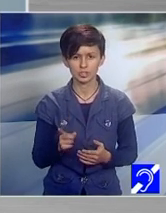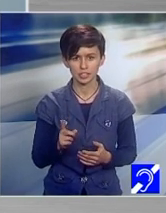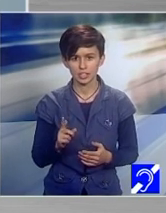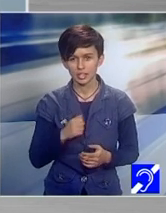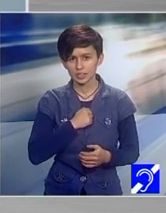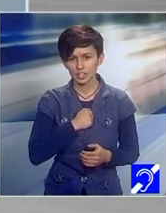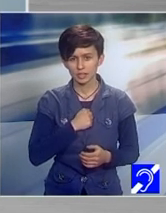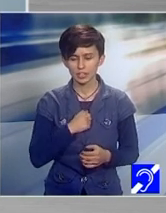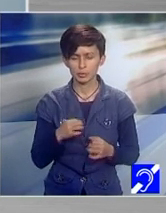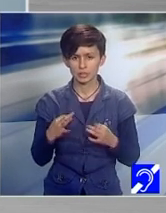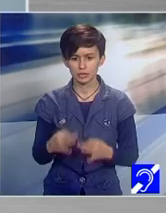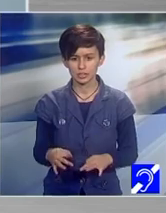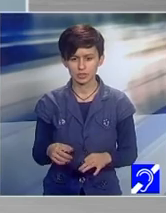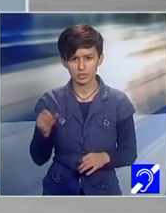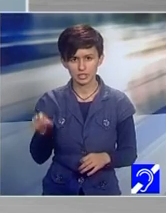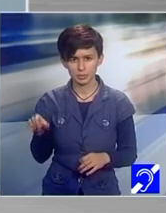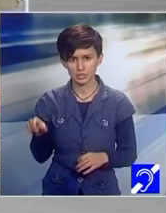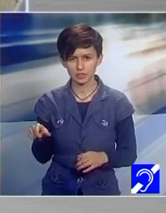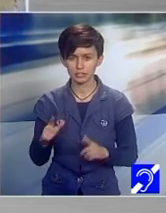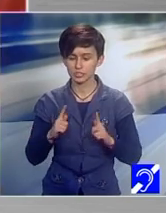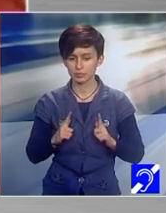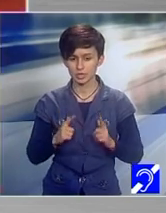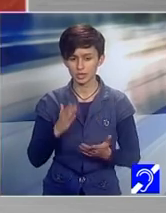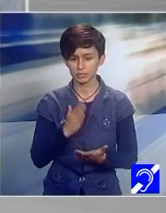și așteaptă normele de aplicare.